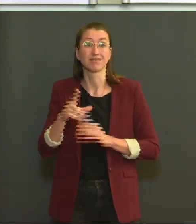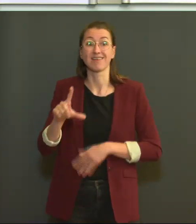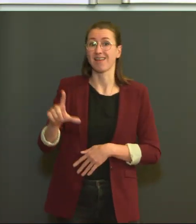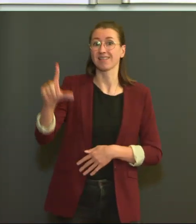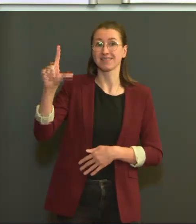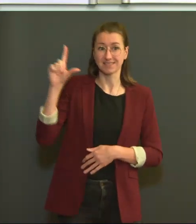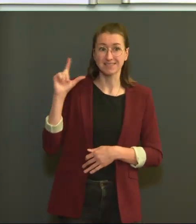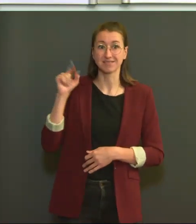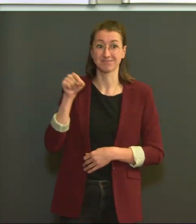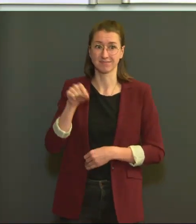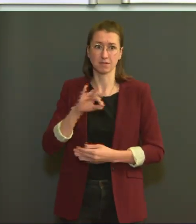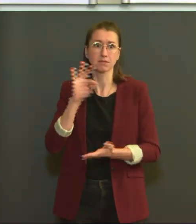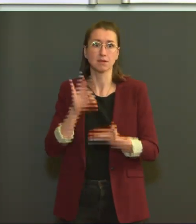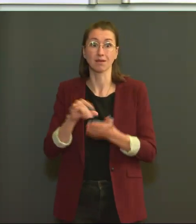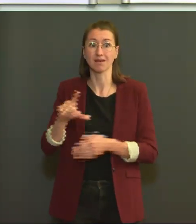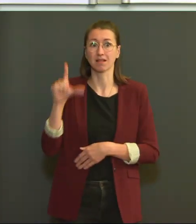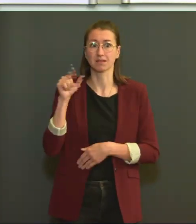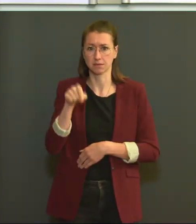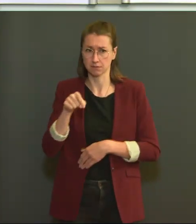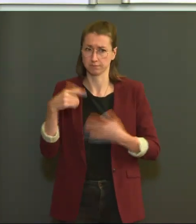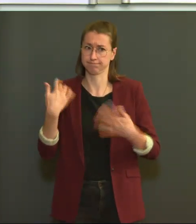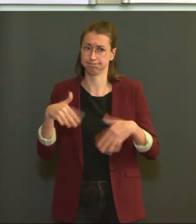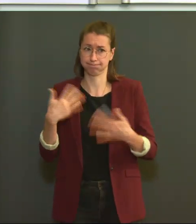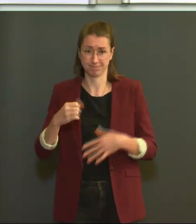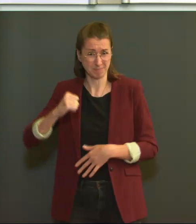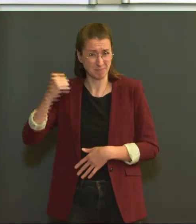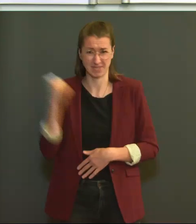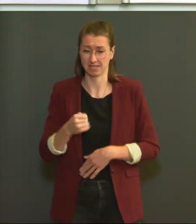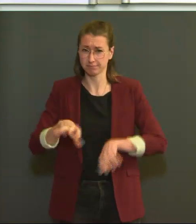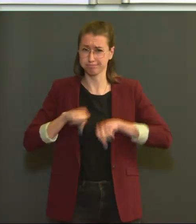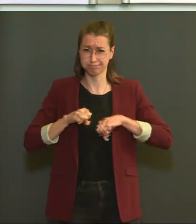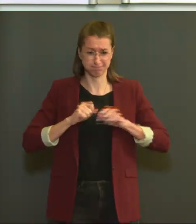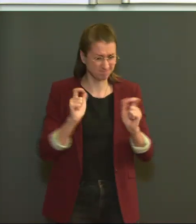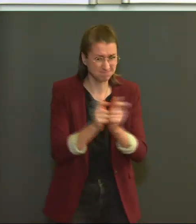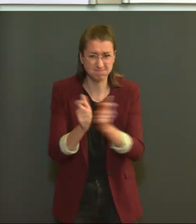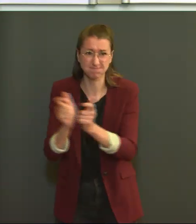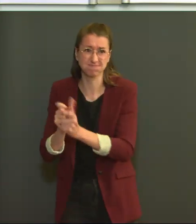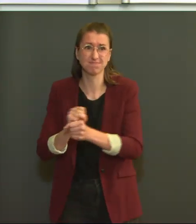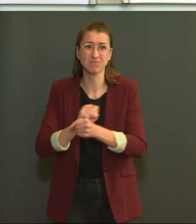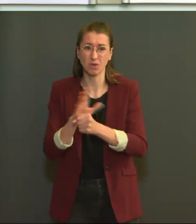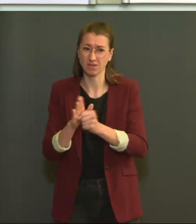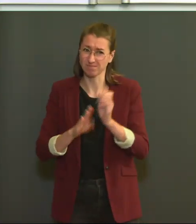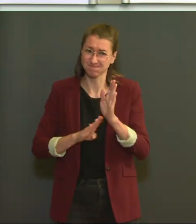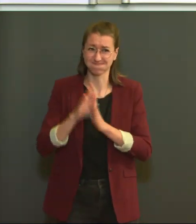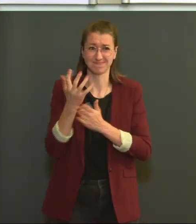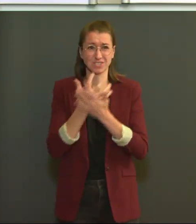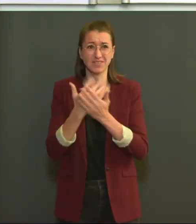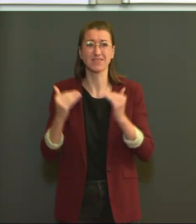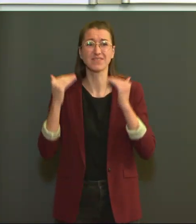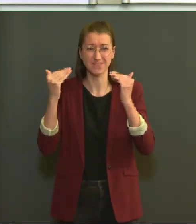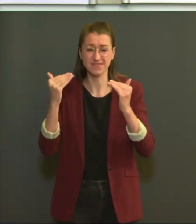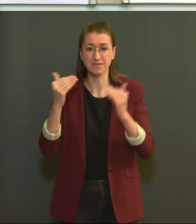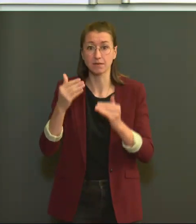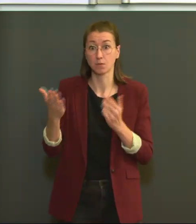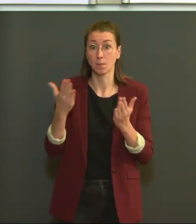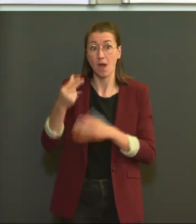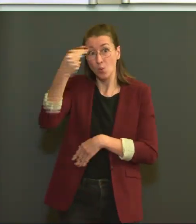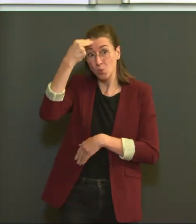comptant le plus grand nombre de nouvelles infections depuis la recrudescence du nombre de cas.